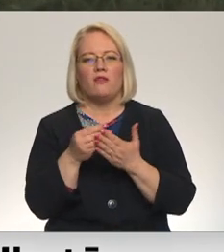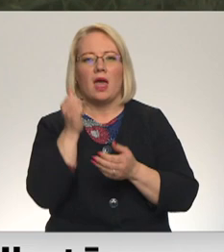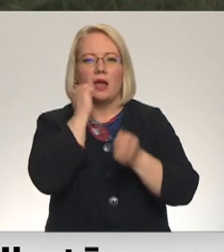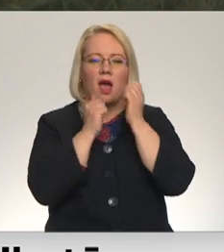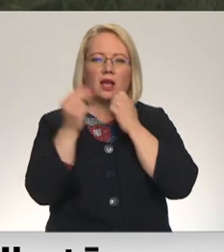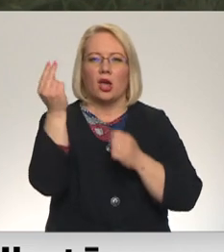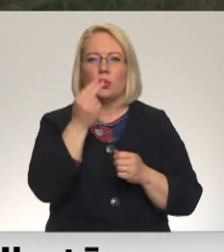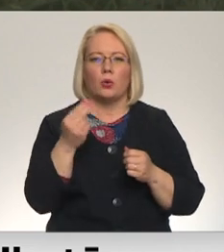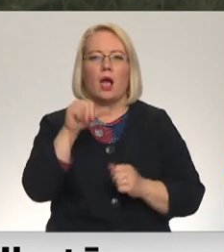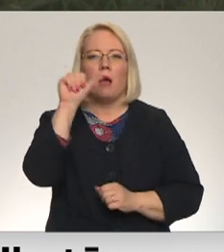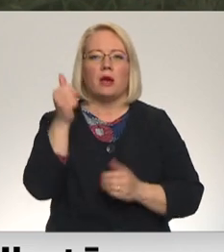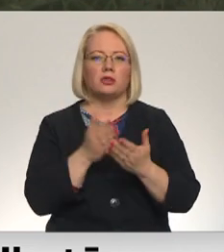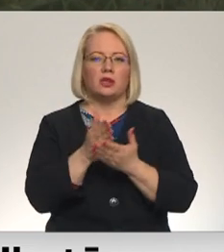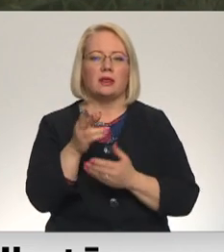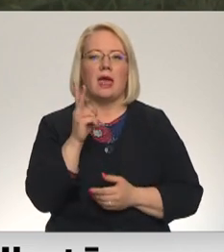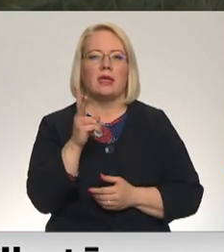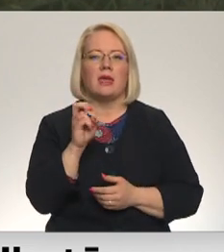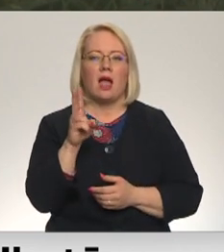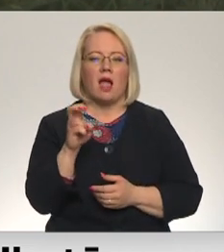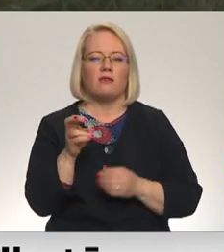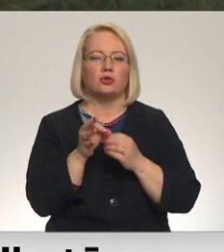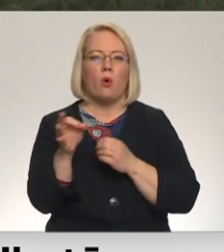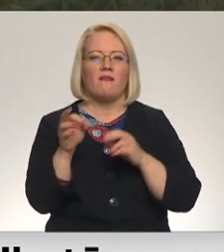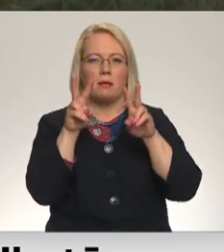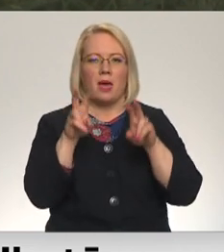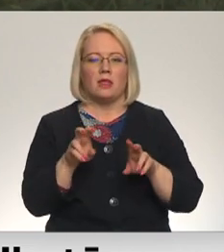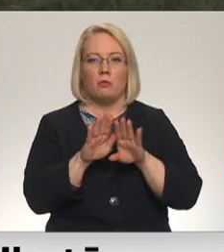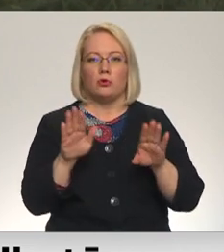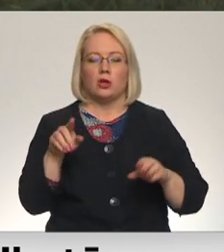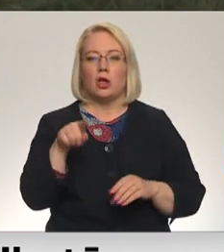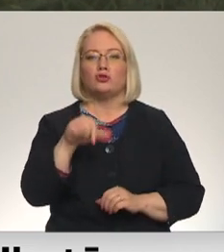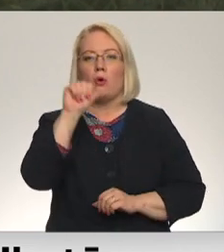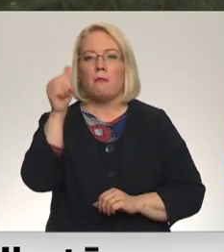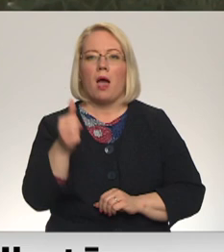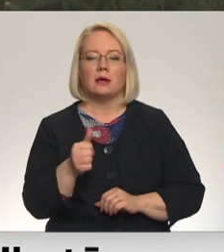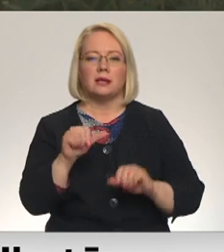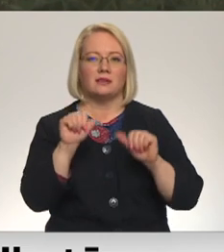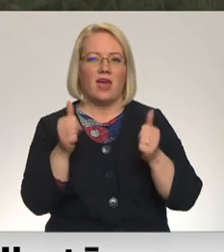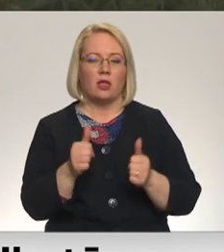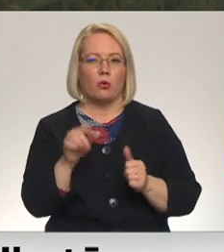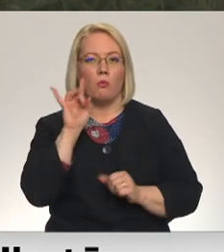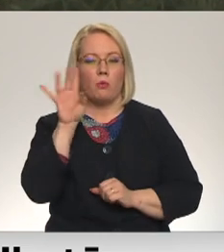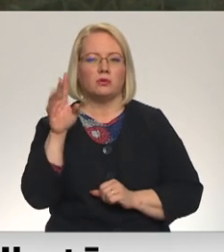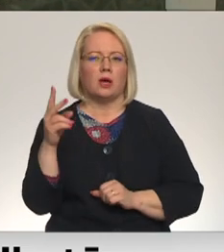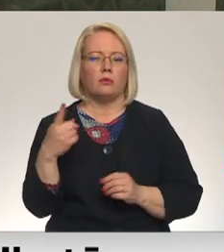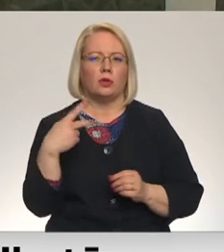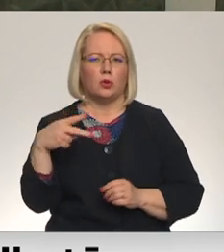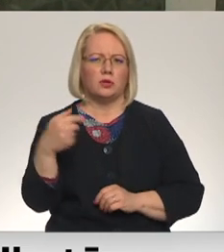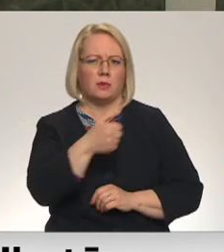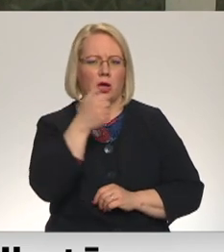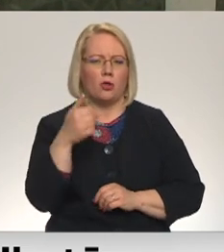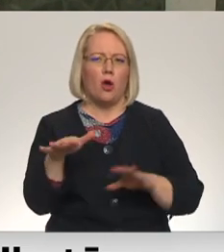mākslas žanru, ir Ķekavas novadpētniecības muzejs. Lai šo īpašo mākslas veidu popularizētu, jau divus gadu desmitus tiek rīkots